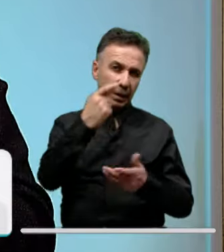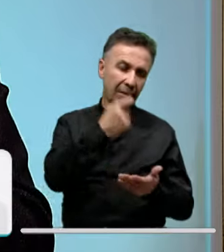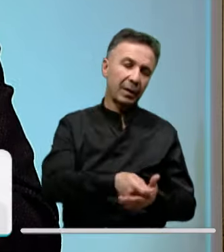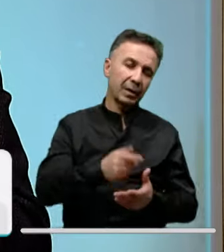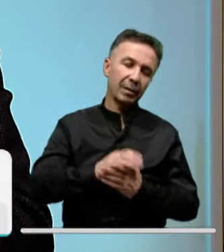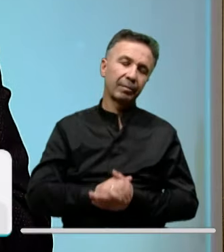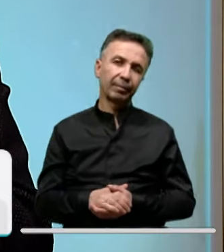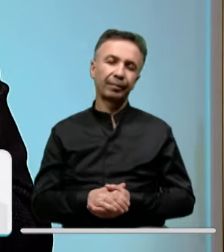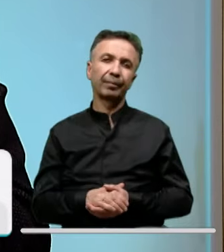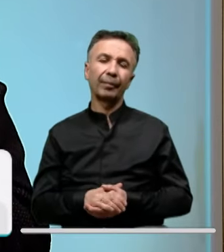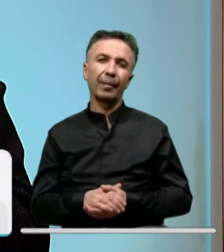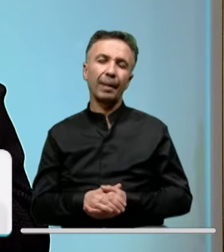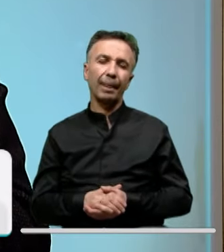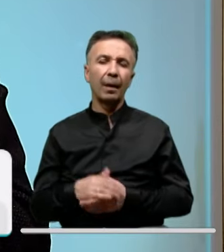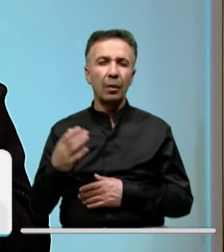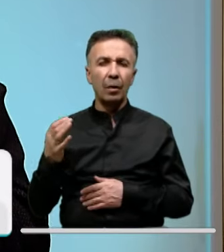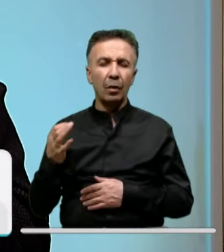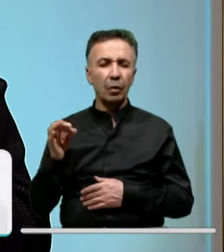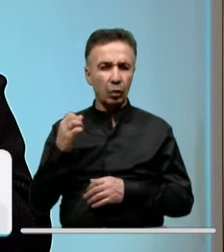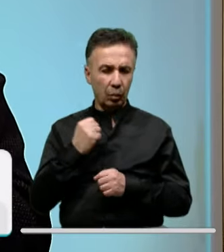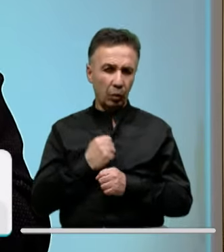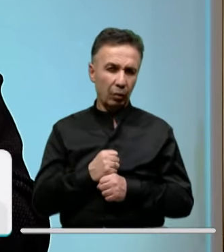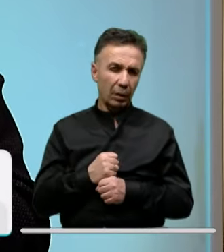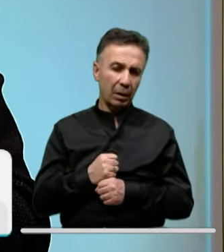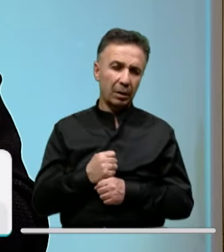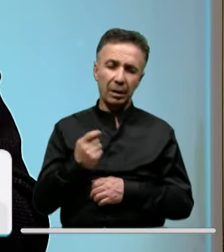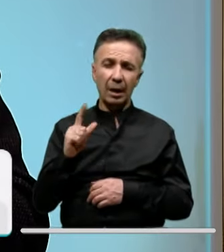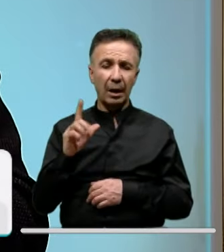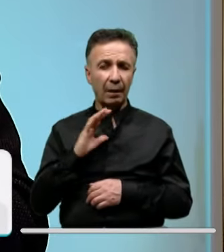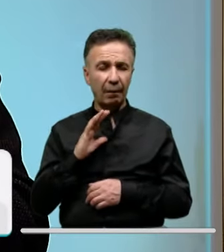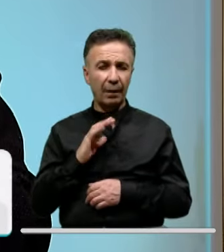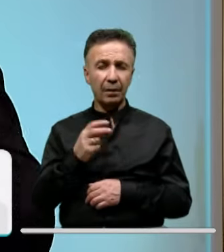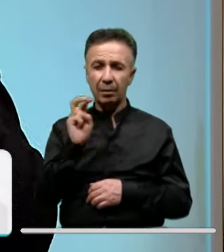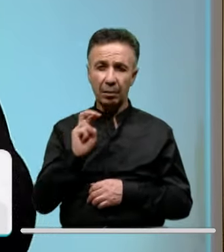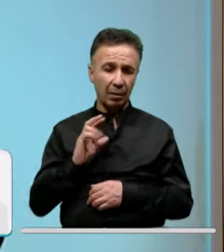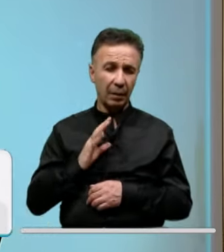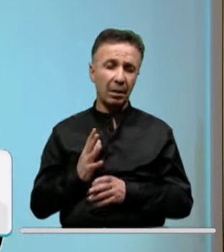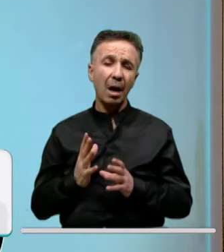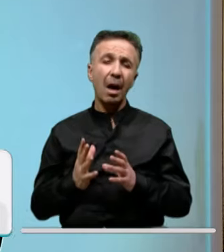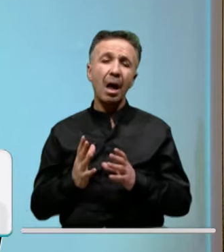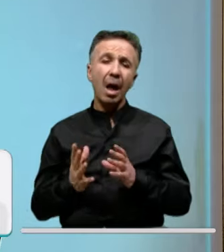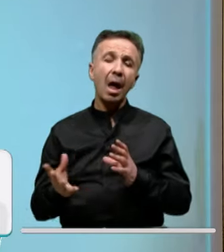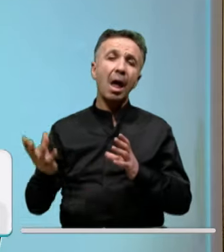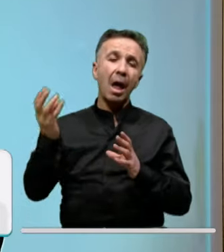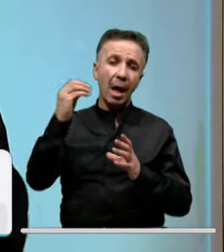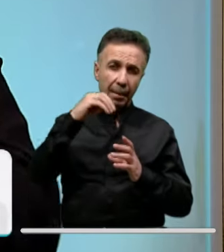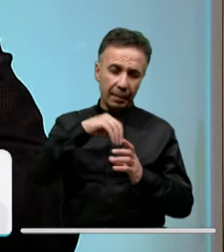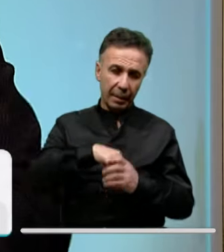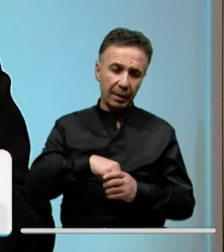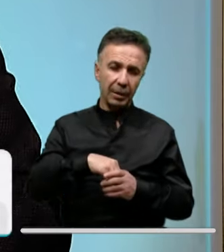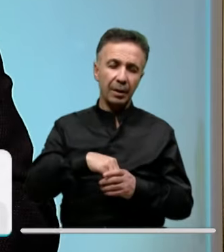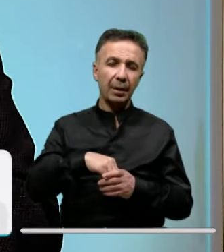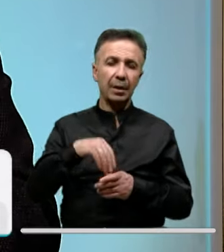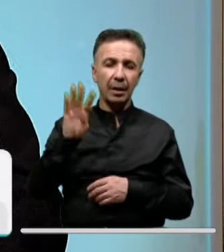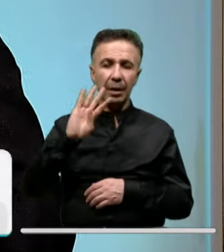başka ticarete konu olan gümüş vardır veya hesabında artı TL vardır, döviz vardır. Onların toplamının